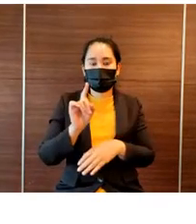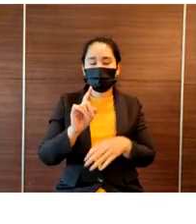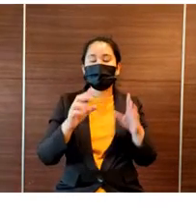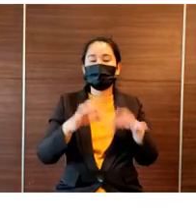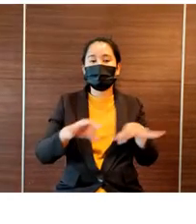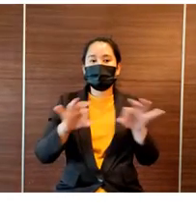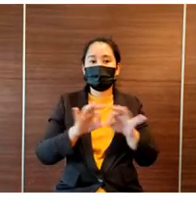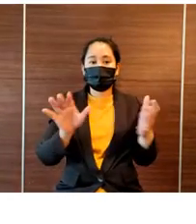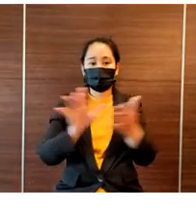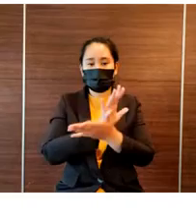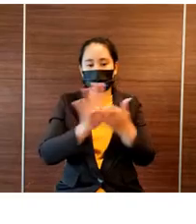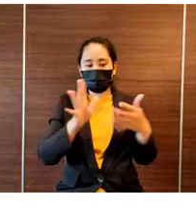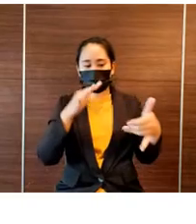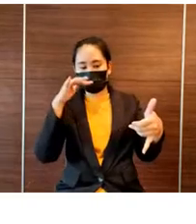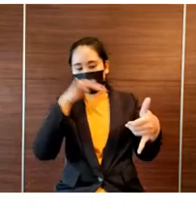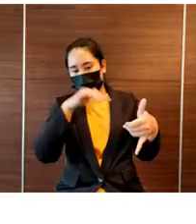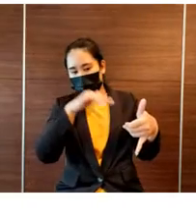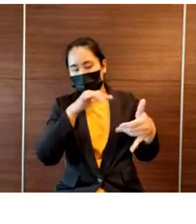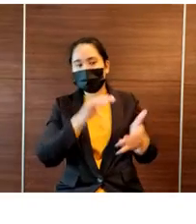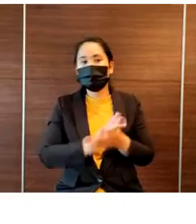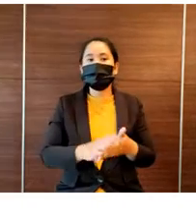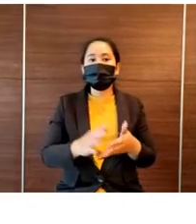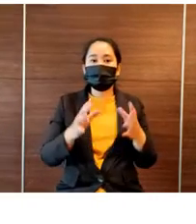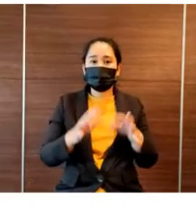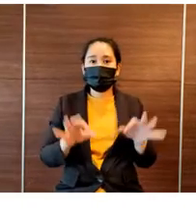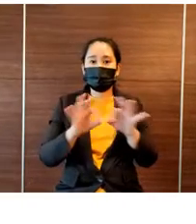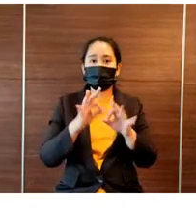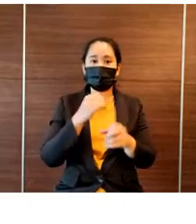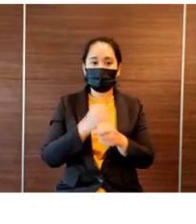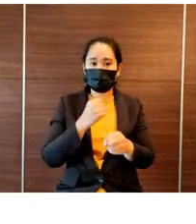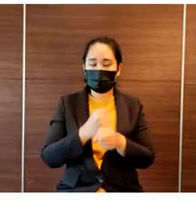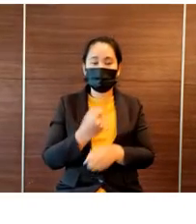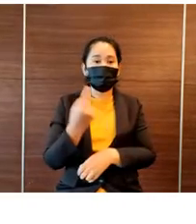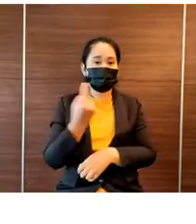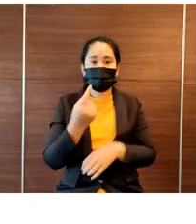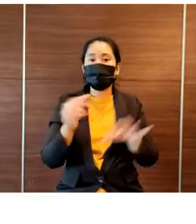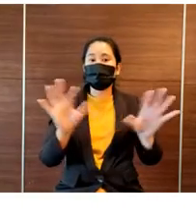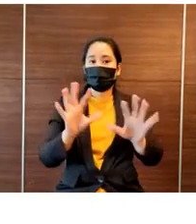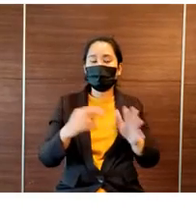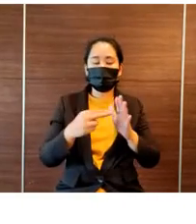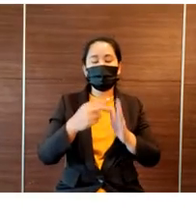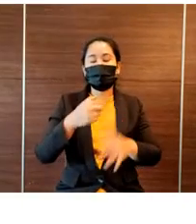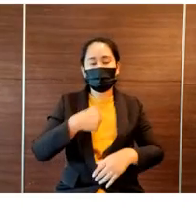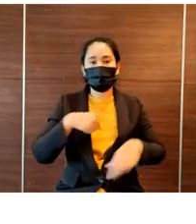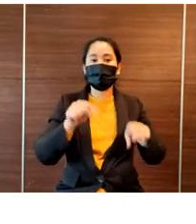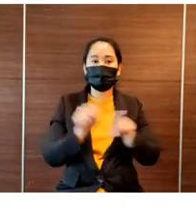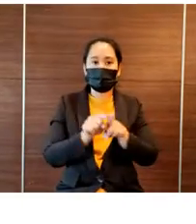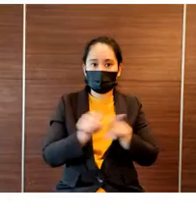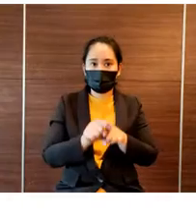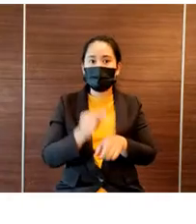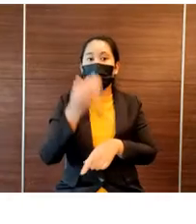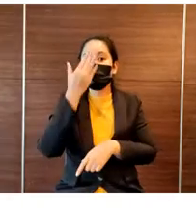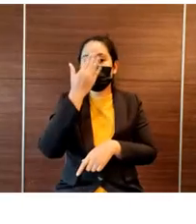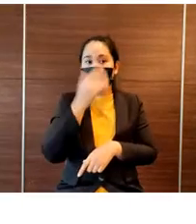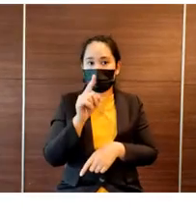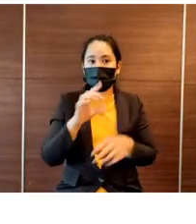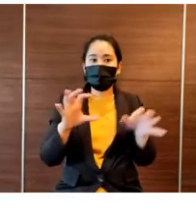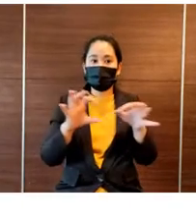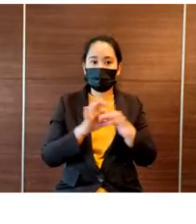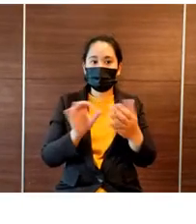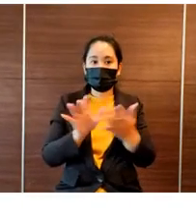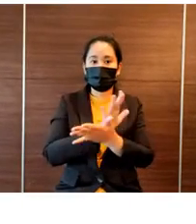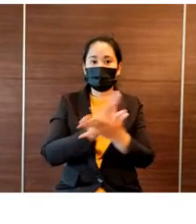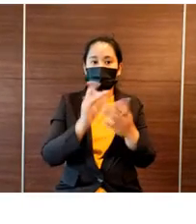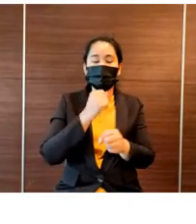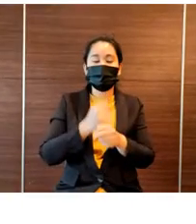าทางสังคมแต่ไม่ใช่แค่เขาต้องทำงานมันหมายถึงตัวเราด้วยเพราะว่าไอ้การตีตาทางสังคมนั้นมัน